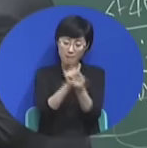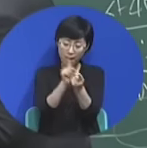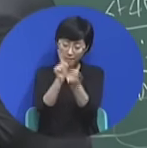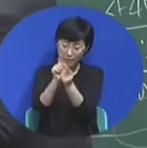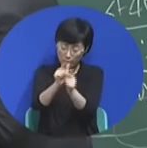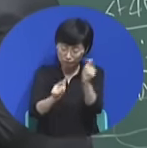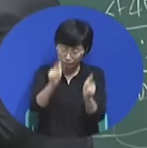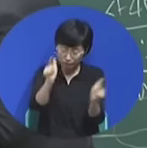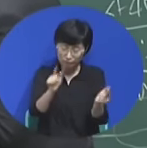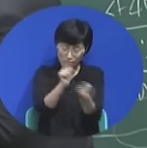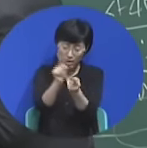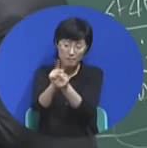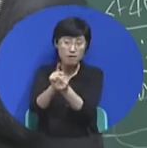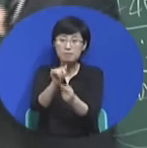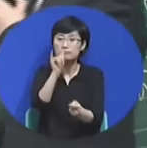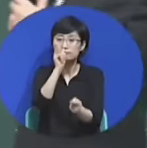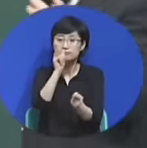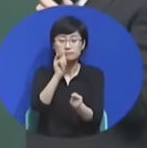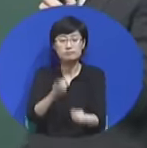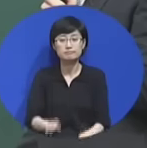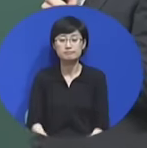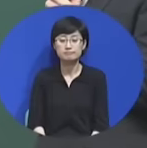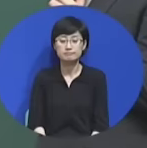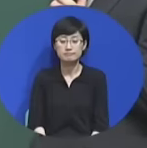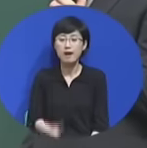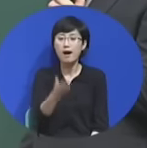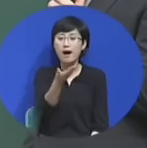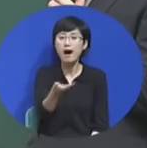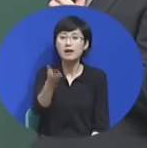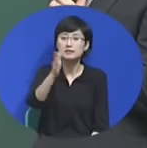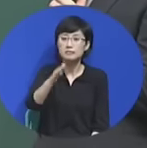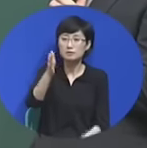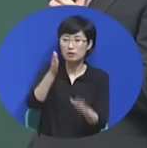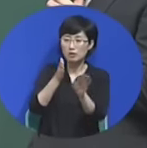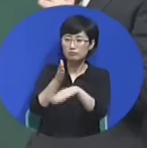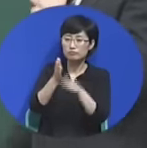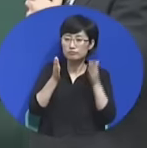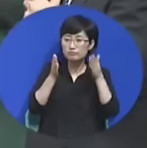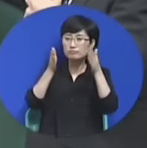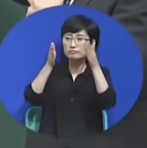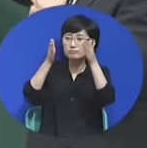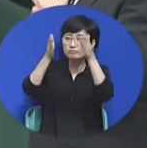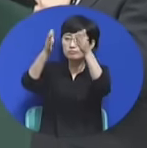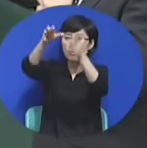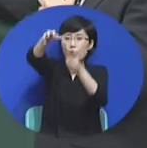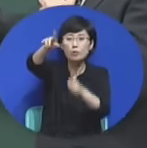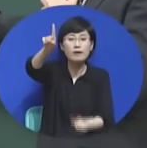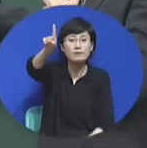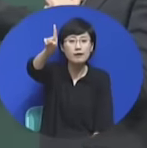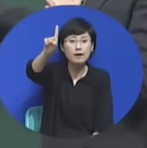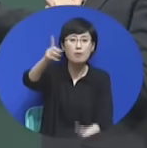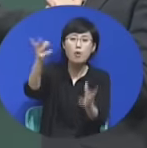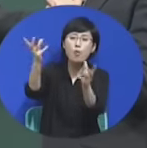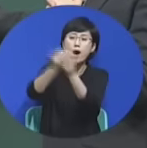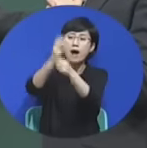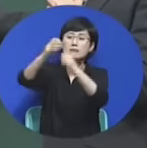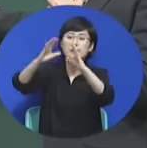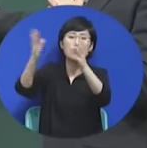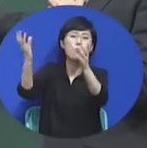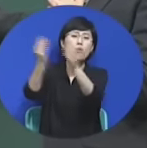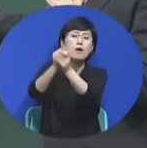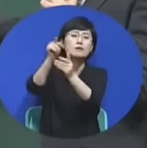만남도 와요. 也会有不同种类的相见. 어디를 향하여 갑니까 이게? 但是这一切向着哪里呢? 이 완성을 향하여